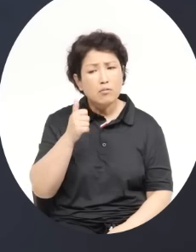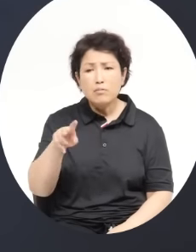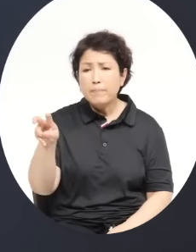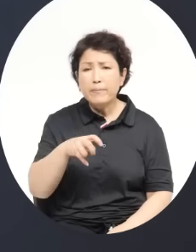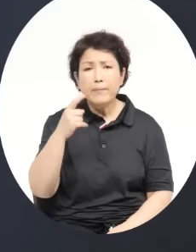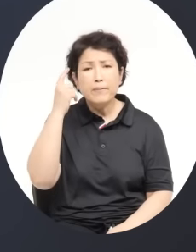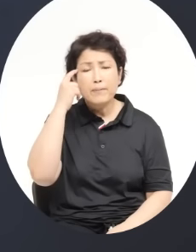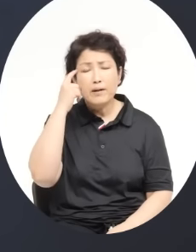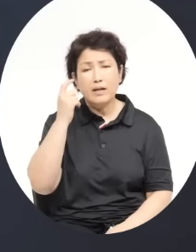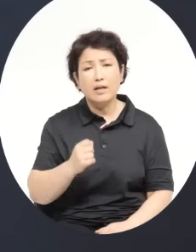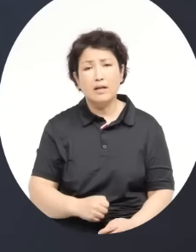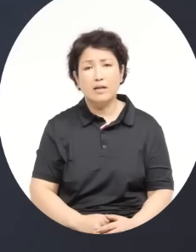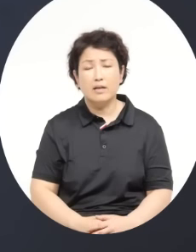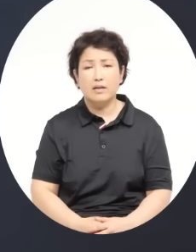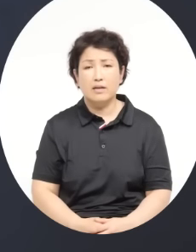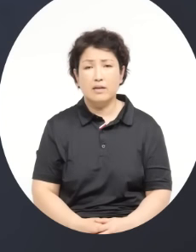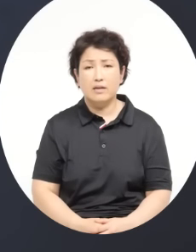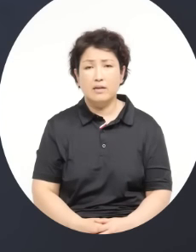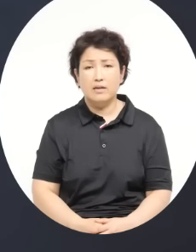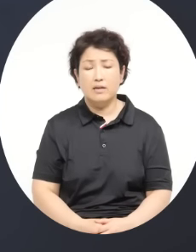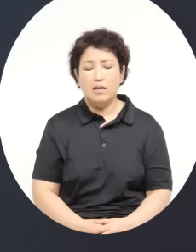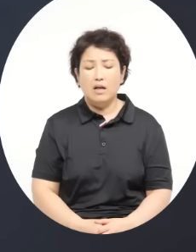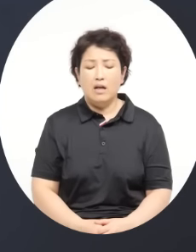근데 아버지가 왜 싫어요?